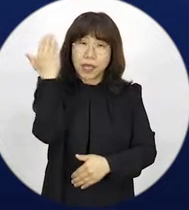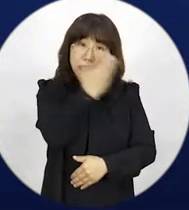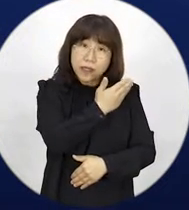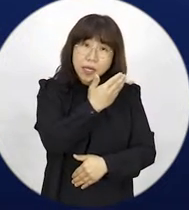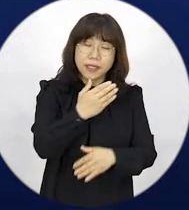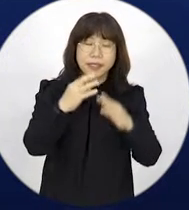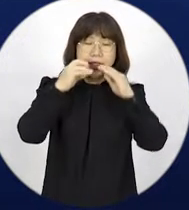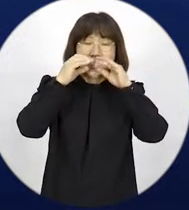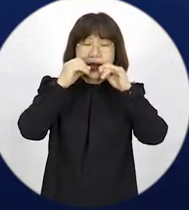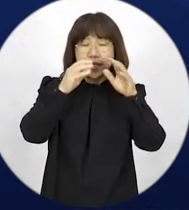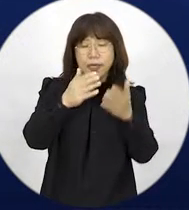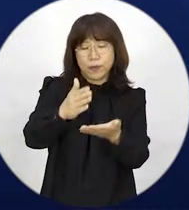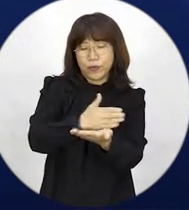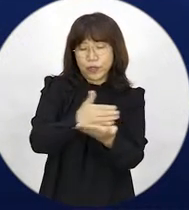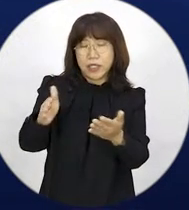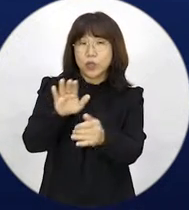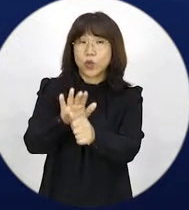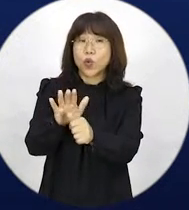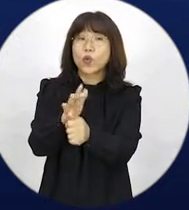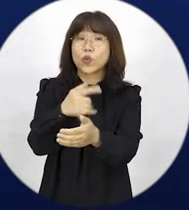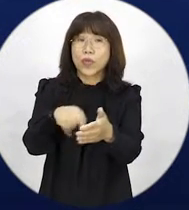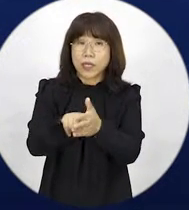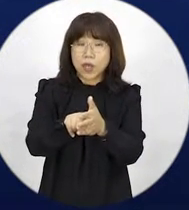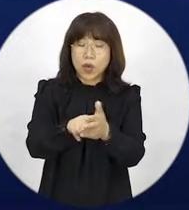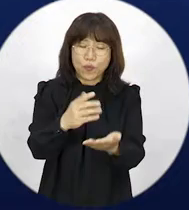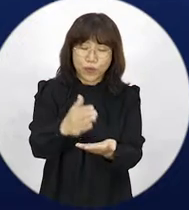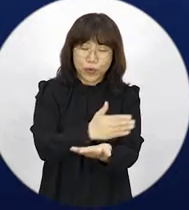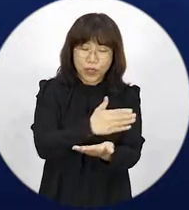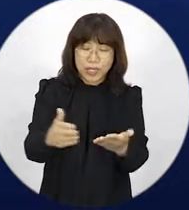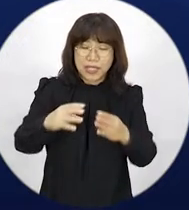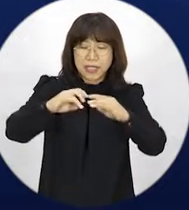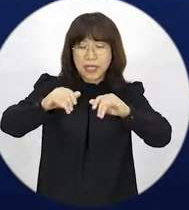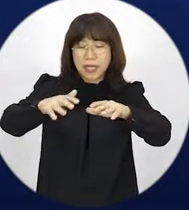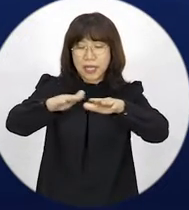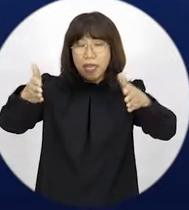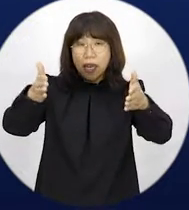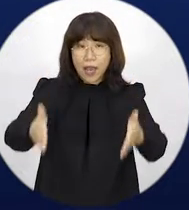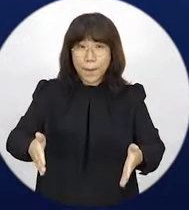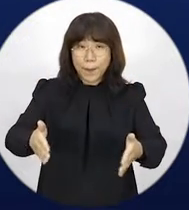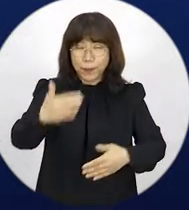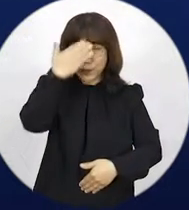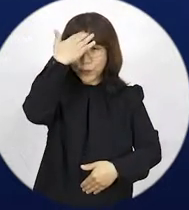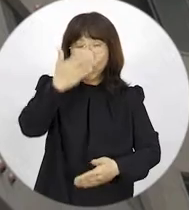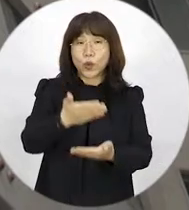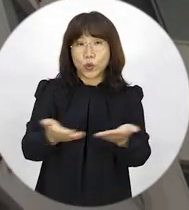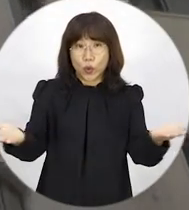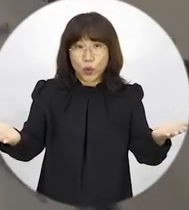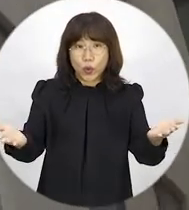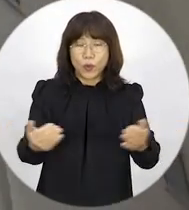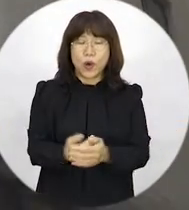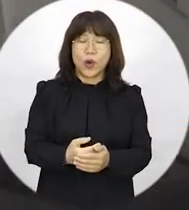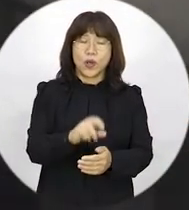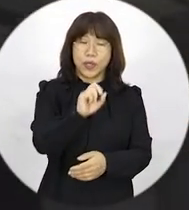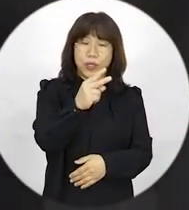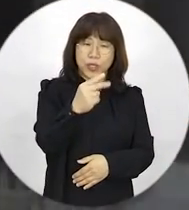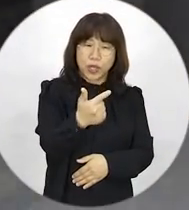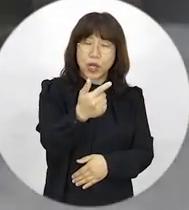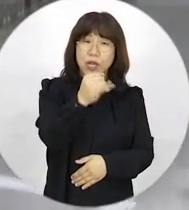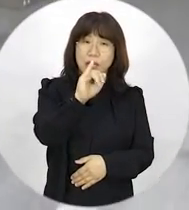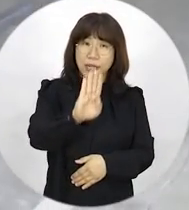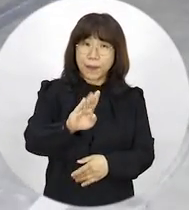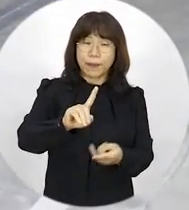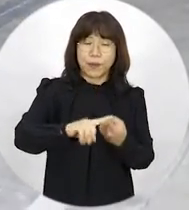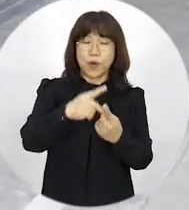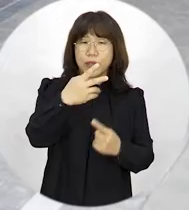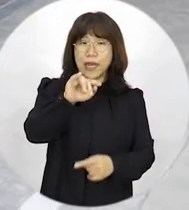쓰레기 분리배출을 돕기 위해 분리배출 수거함을 무료로 설치해드립니다. 지역 내 연립주택,